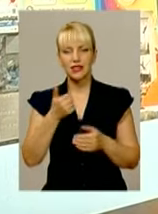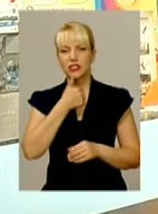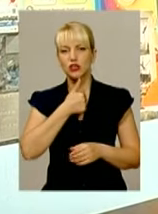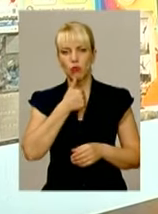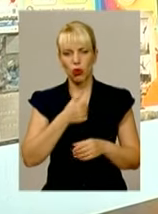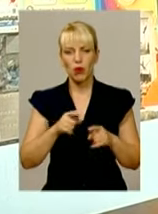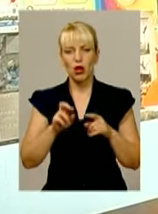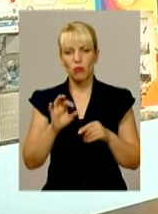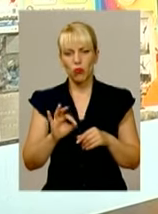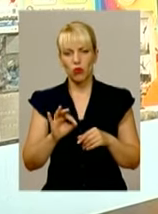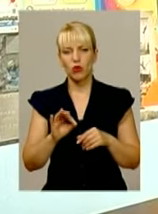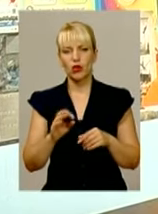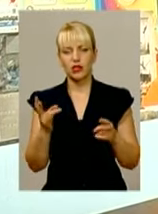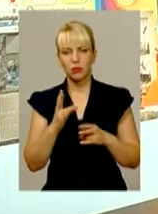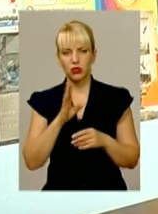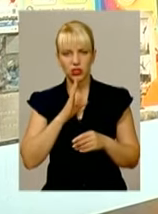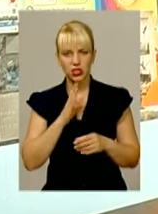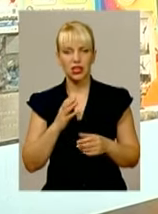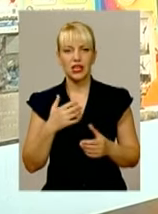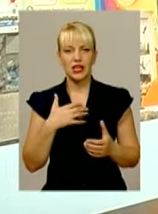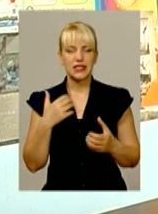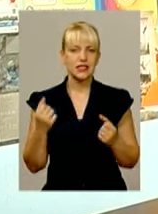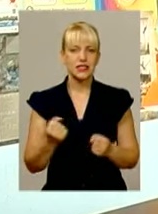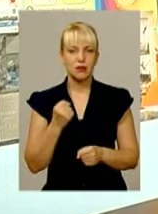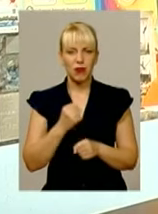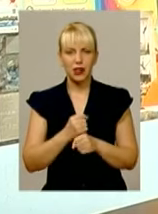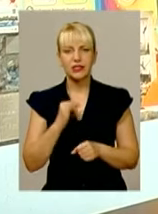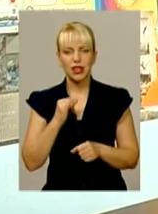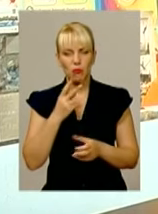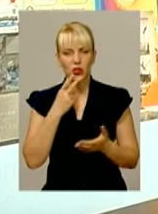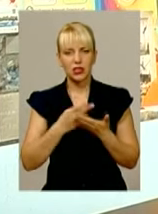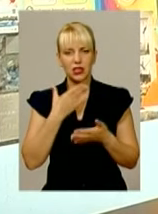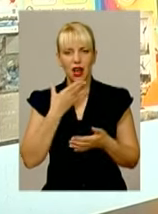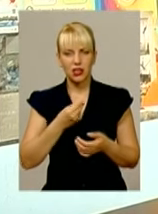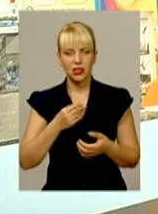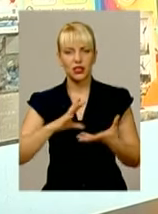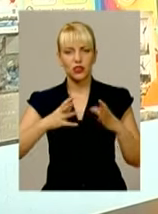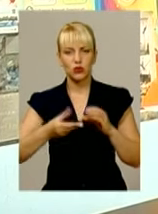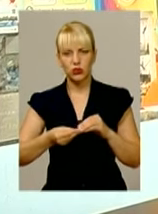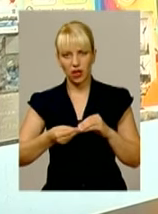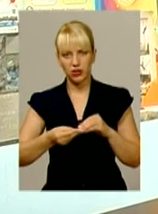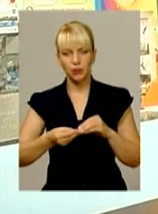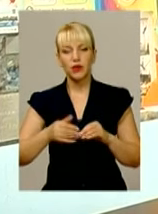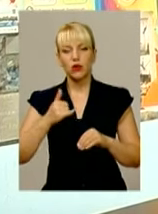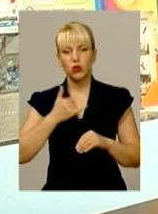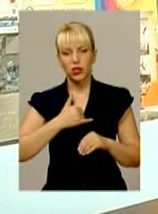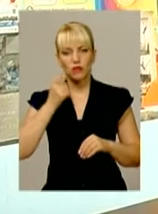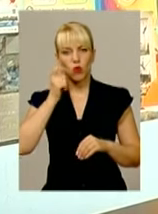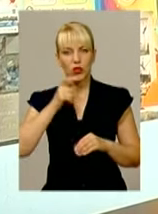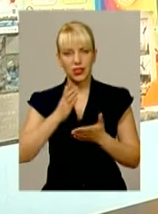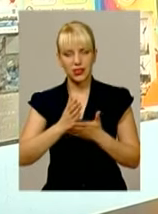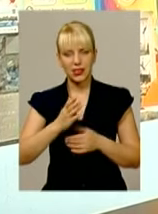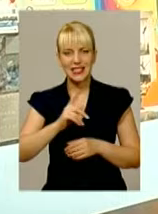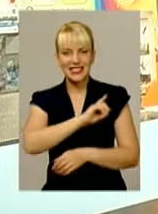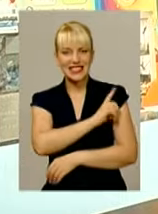Тобто, кожен можна зібратися і показати високий, достойний результат. І в нас все-таки в Україні є дуже сильні